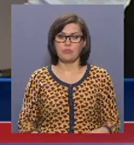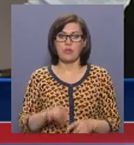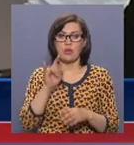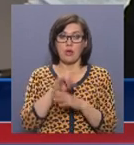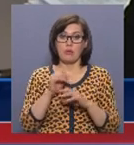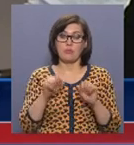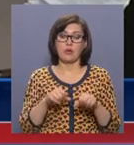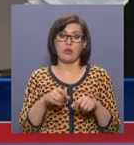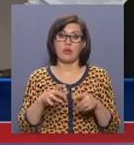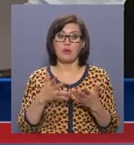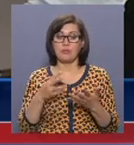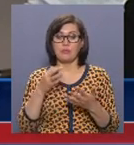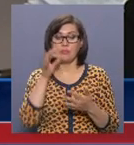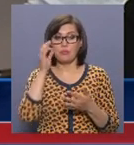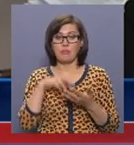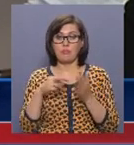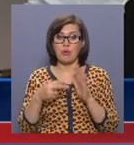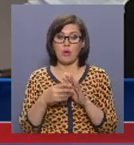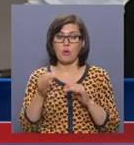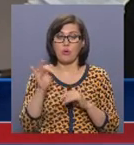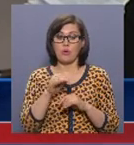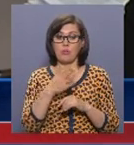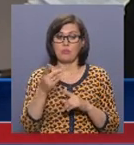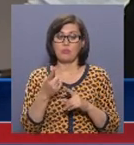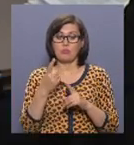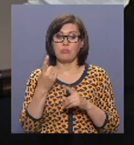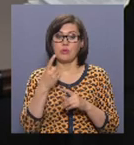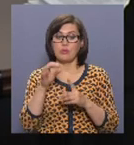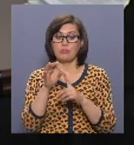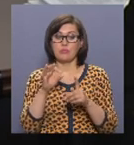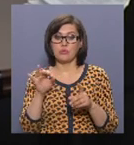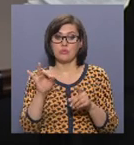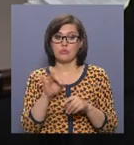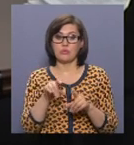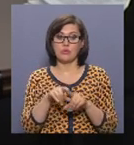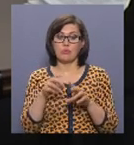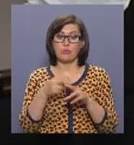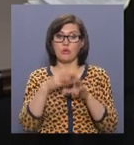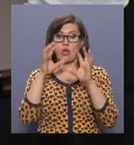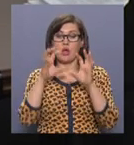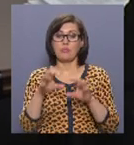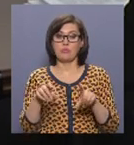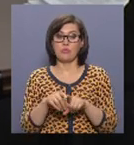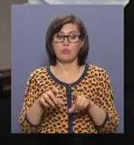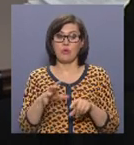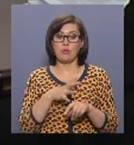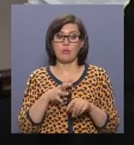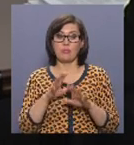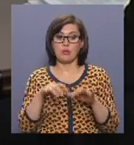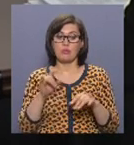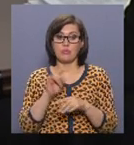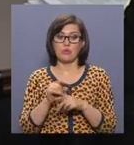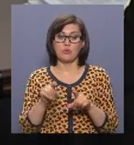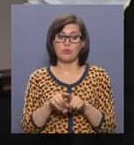дейміз, алаяқтықтар. Олардың тек бір мақсаты сол заңсыз түрде балдарды